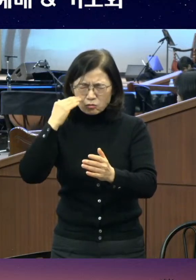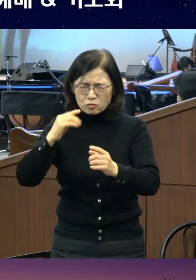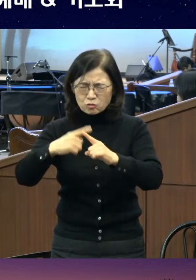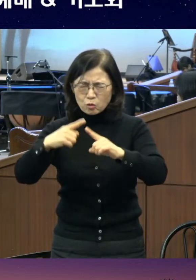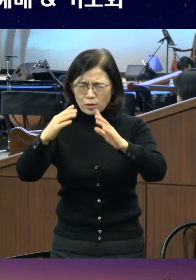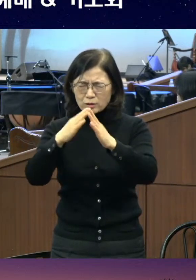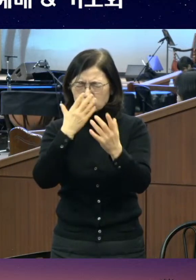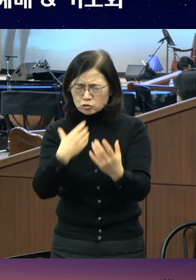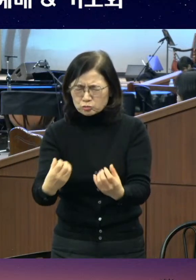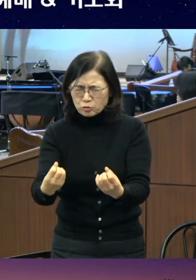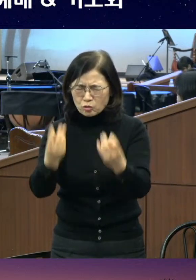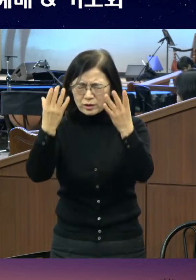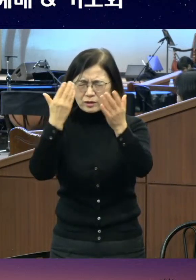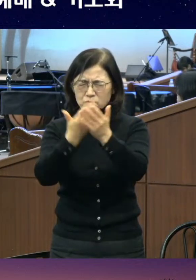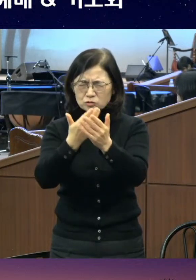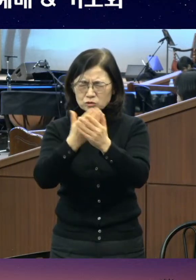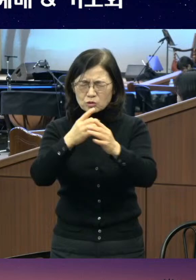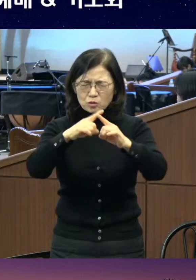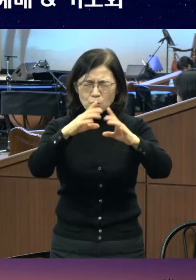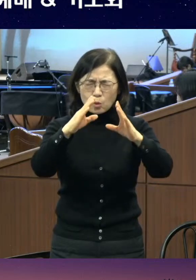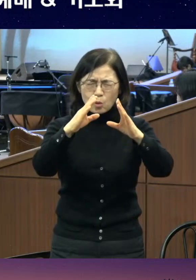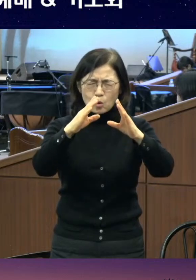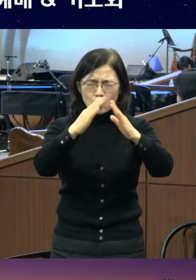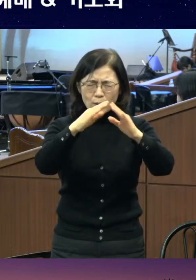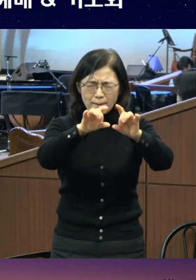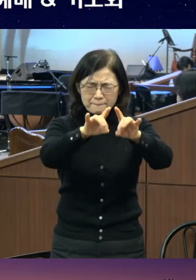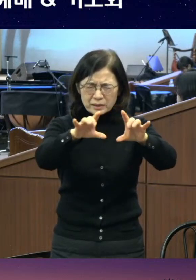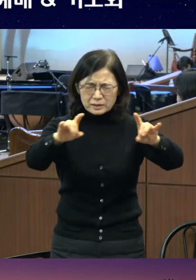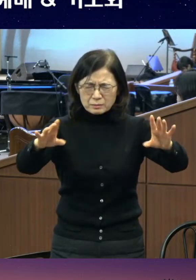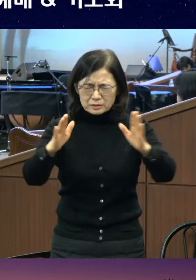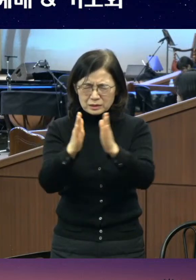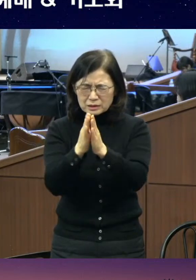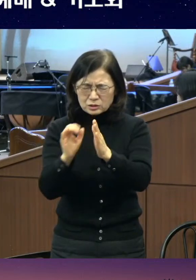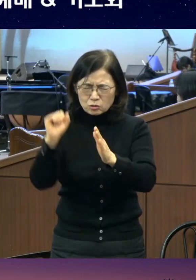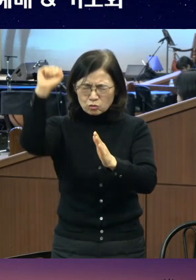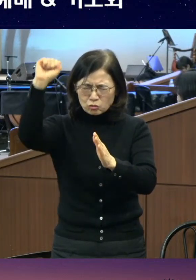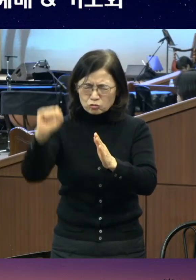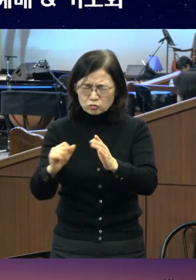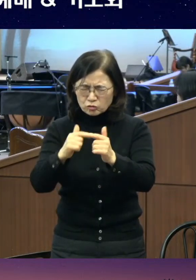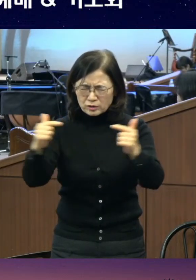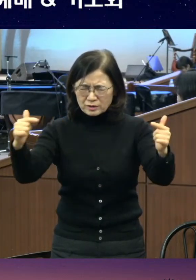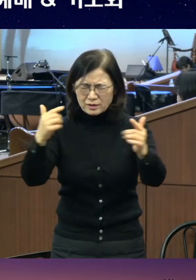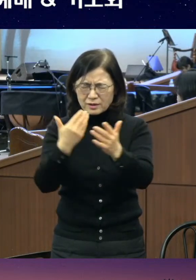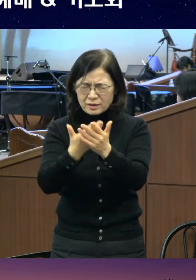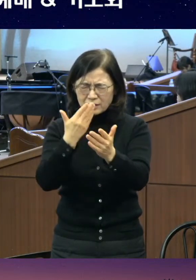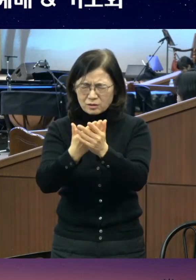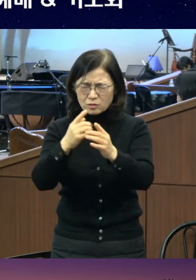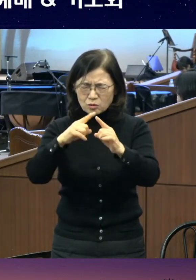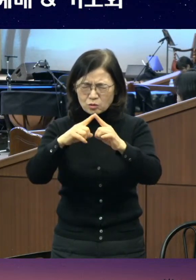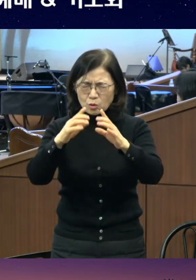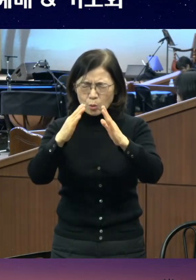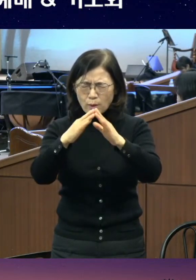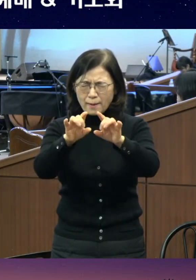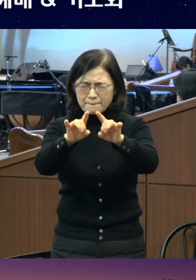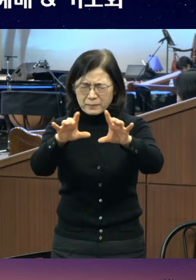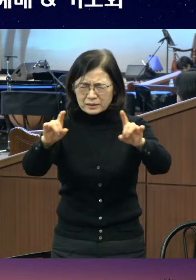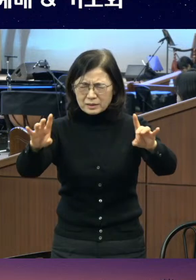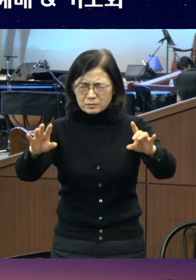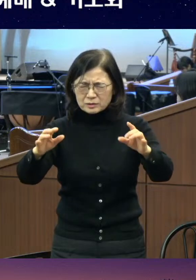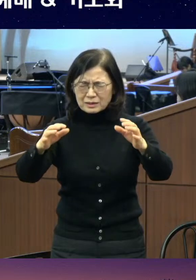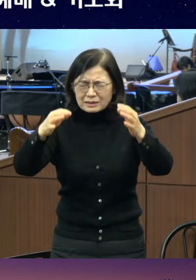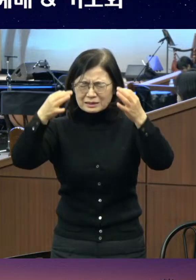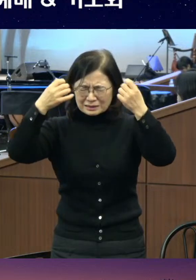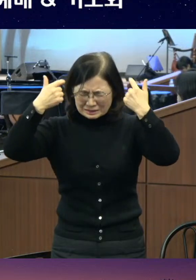교회들마다 기도운동이 일어나게 하시고 기도의 불꽃이 타오르게 하시고 교회들마다 철야 기도운동이 일어나게